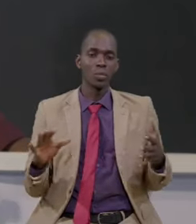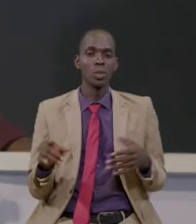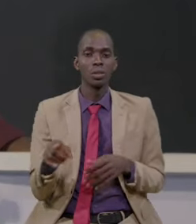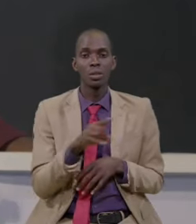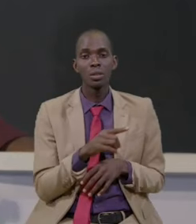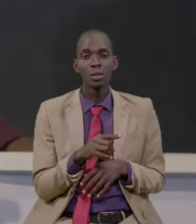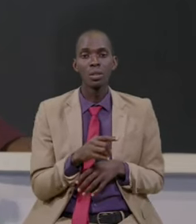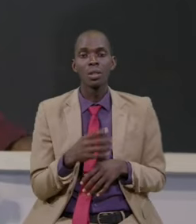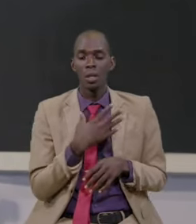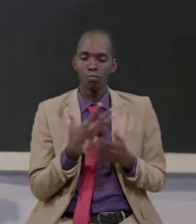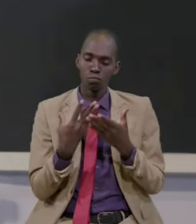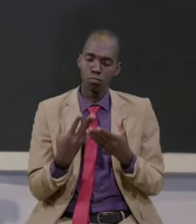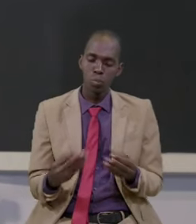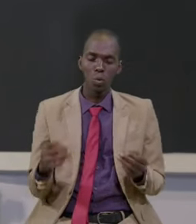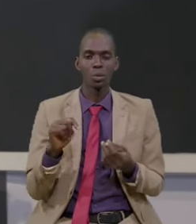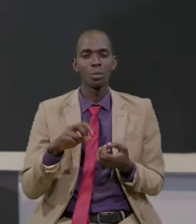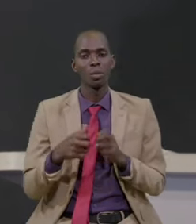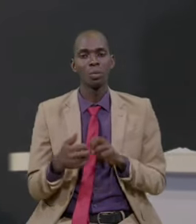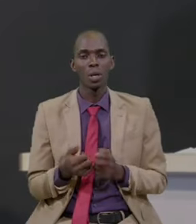Résous leurs problèmes. Aide-les.